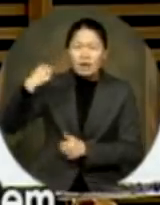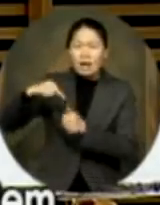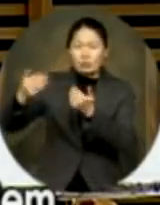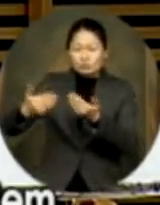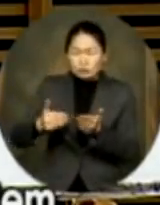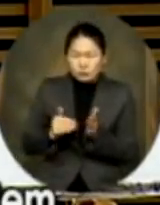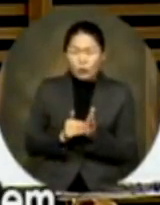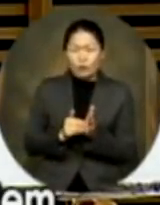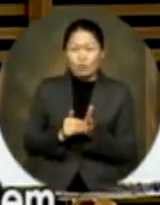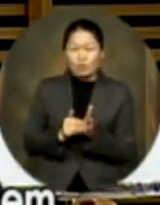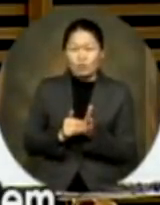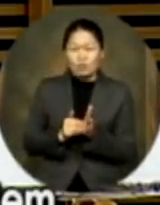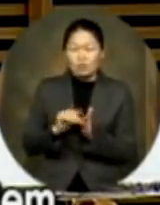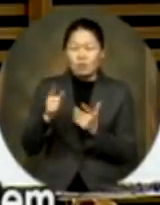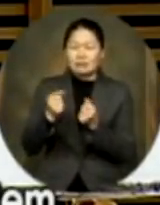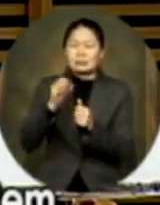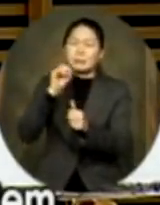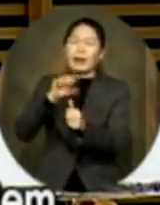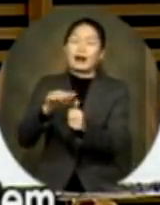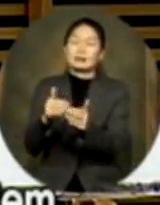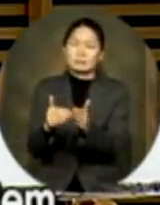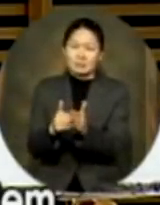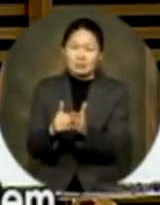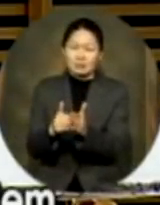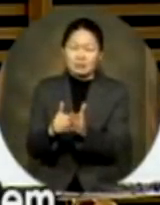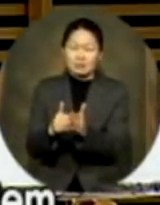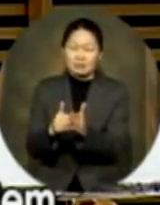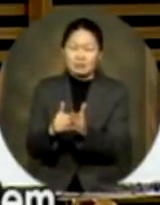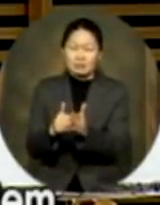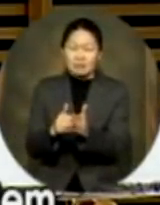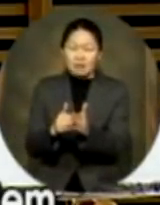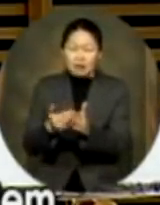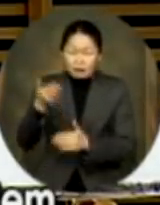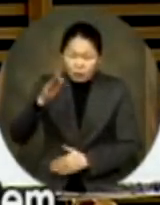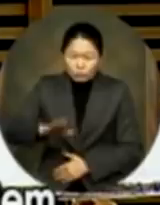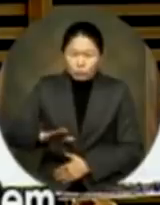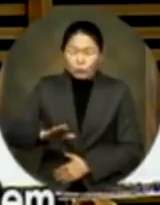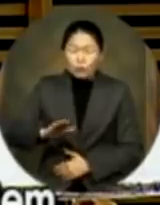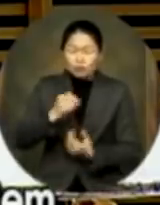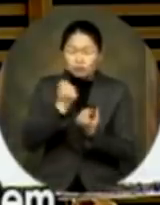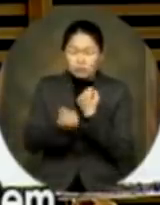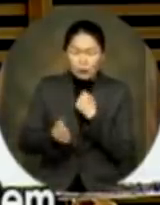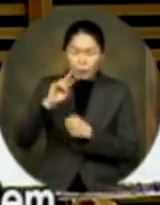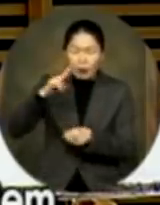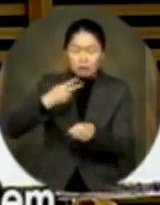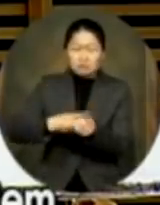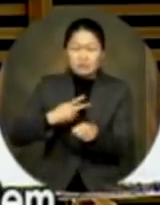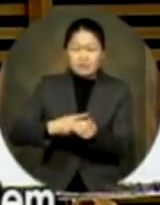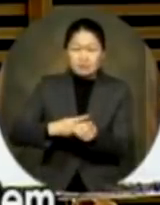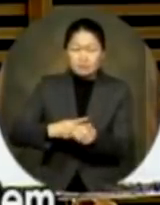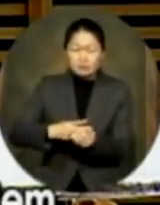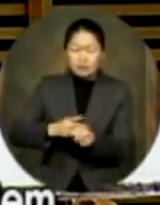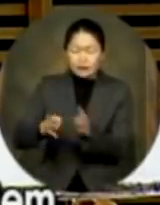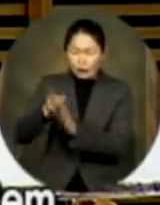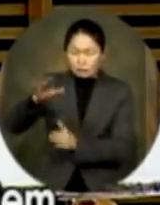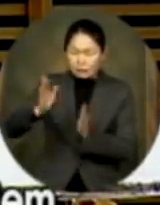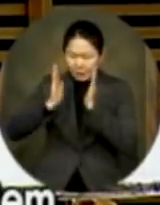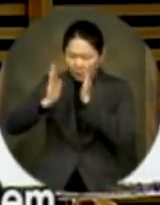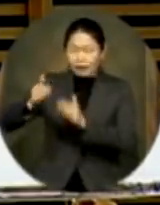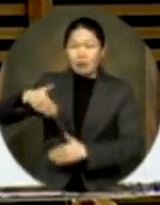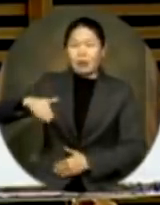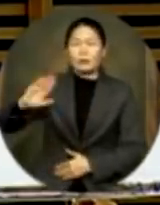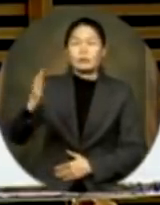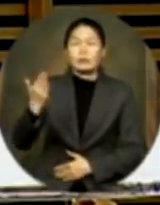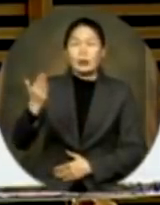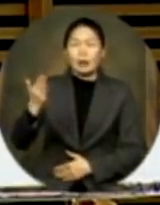주셨어요 그랬다는 겁니다 그래도 사도 바울은 꿋꿋이 예루살렘을 향하여 갑니다